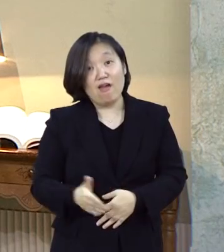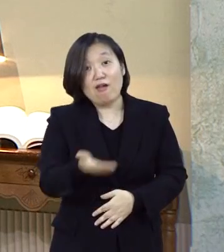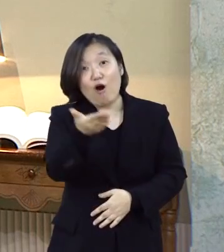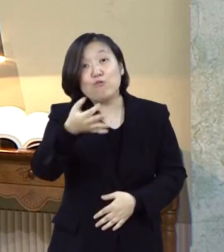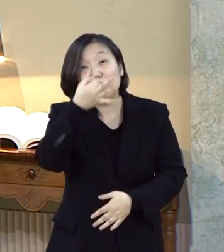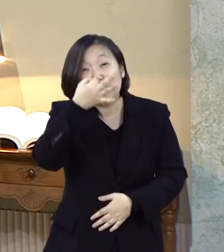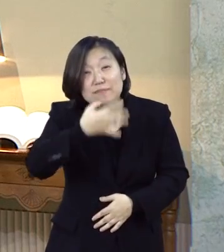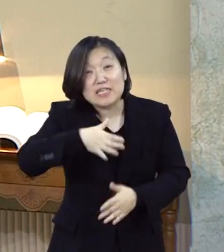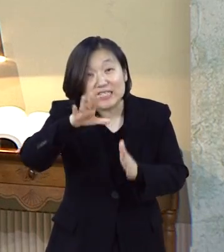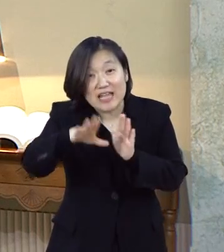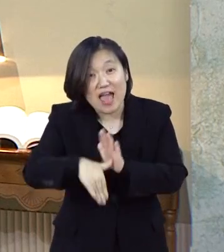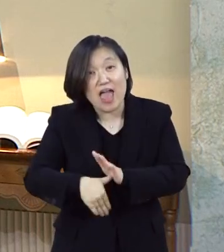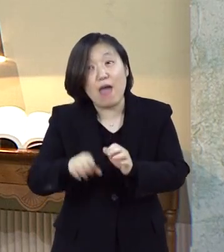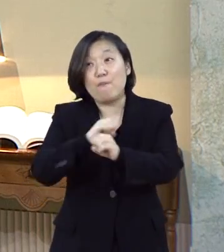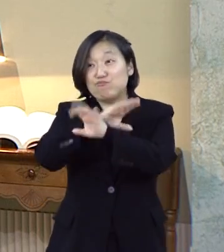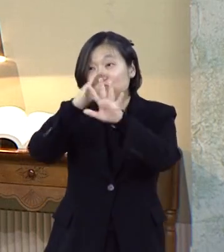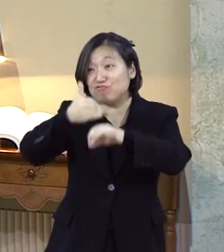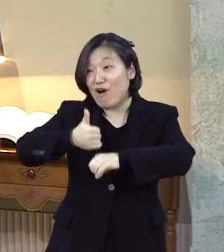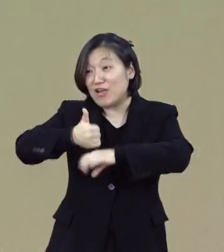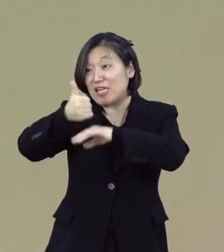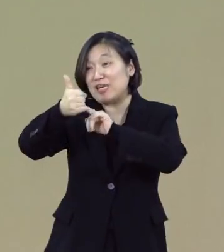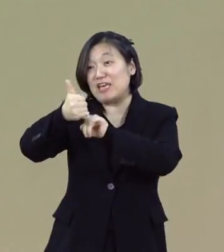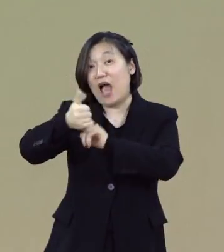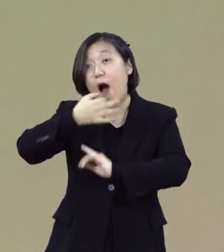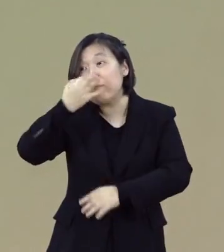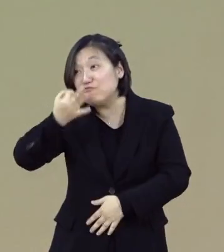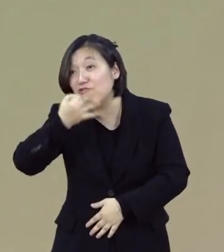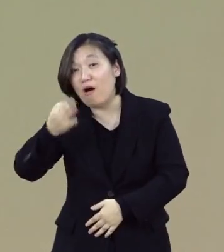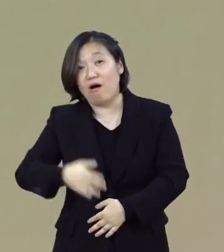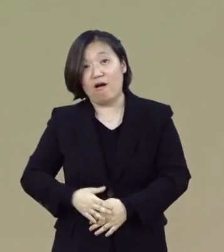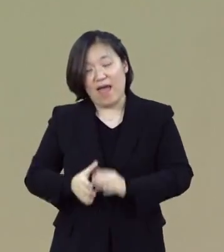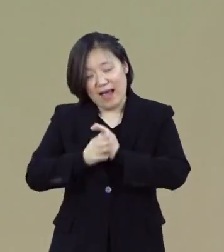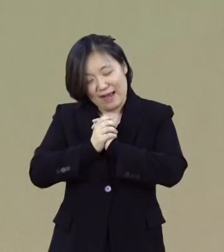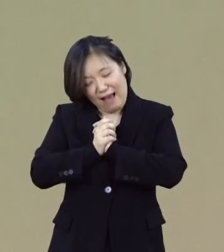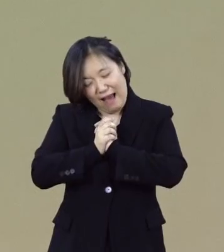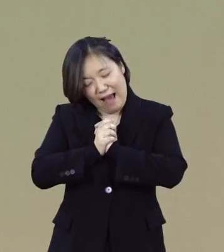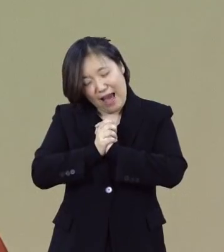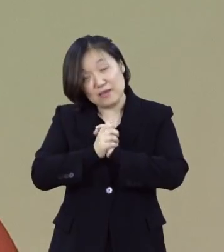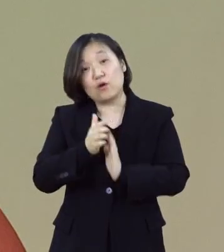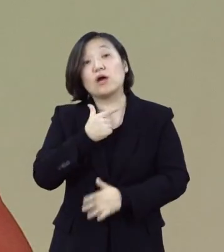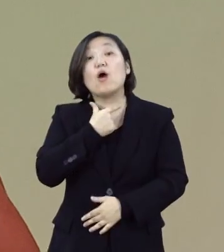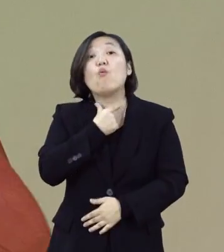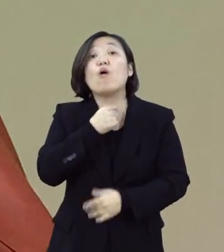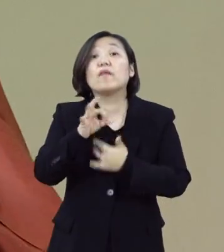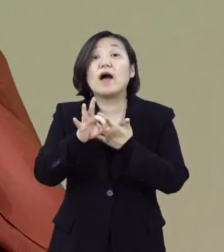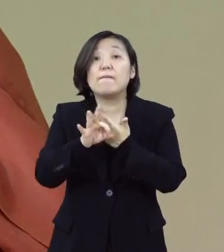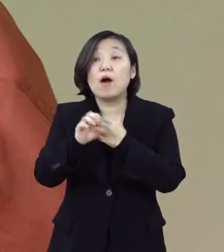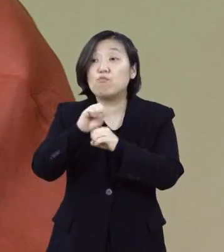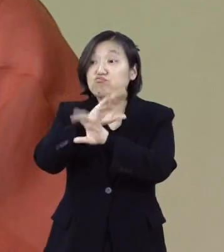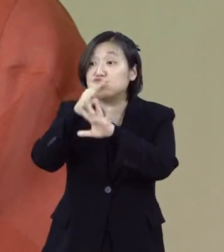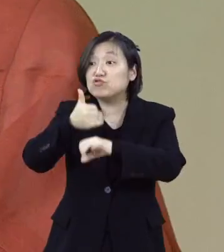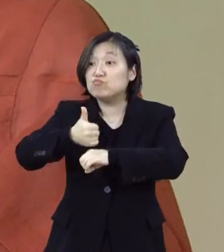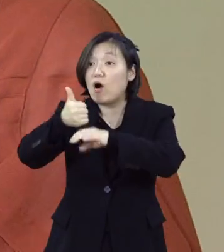때 불보살님을 불러라. 간절하게 원하는 일이 있을 때 불보살님을 불러라 라고